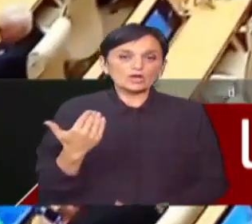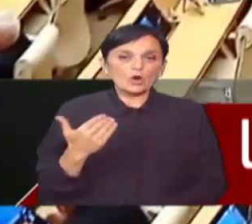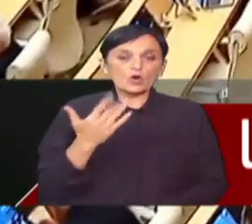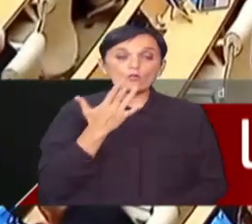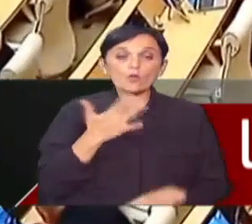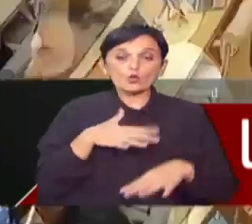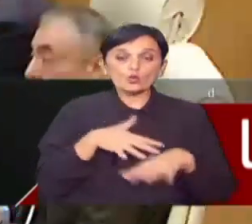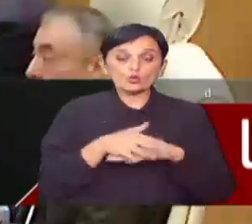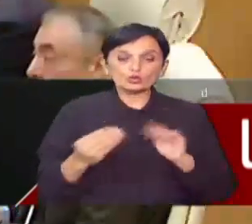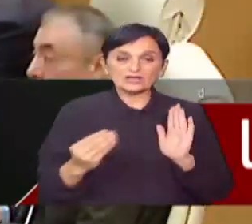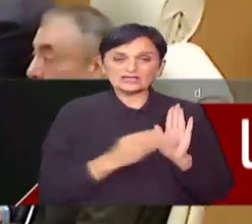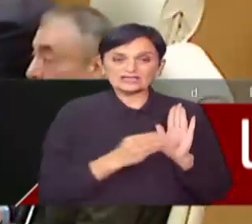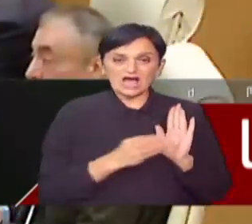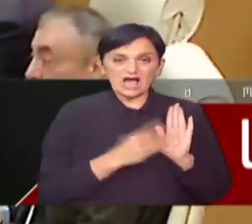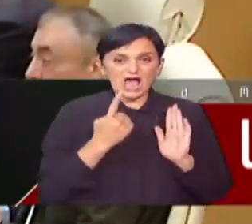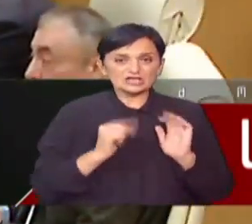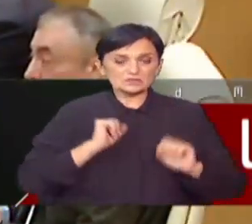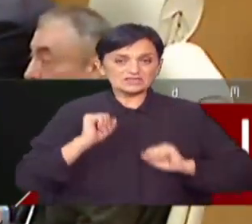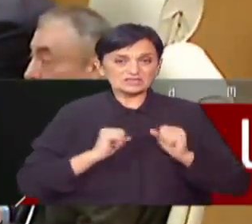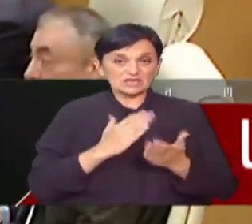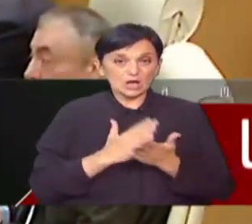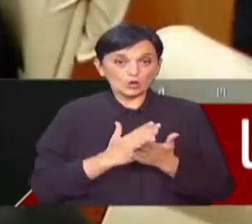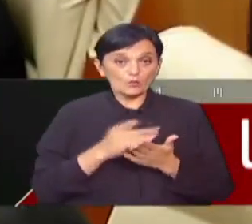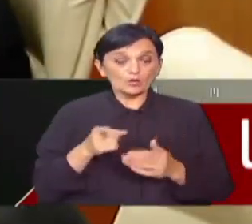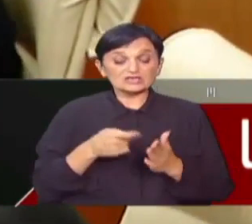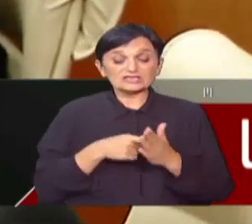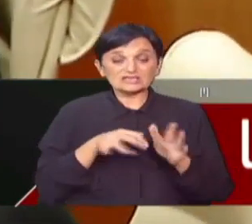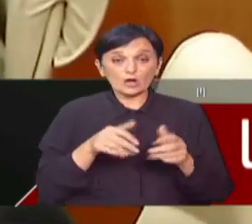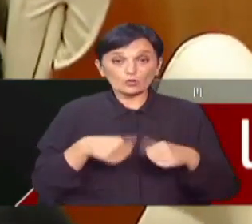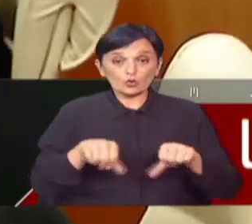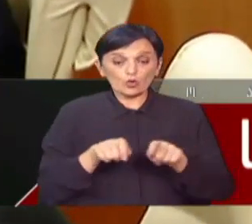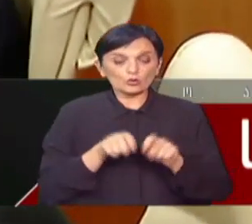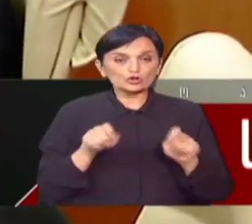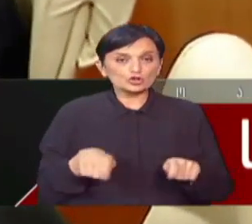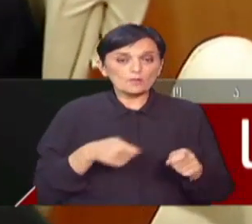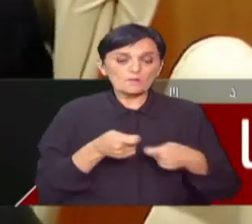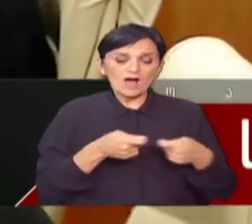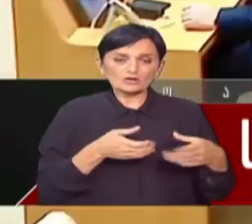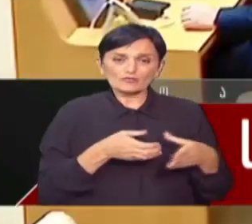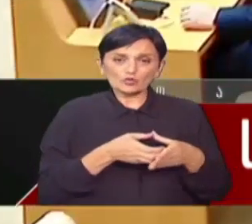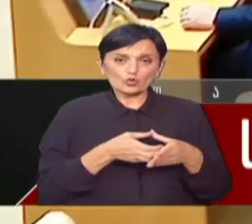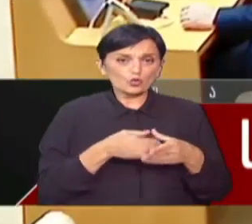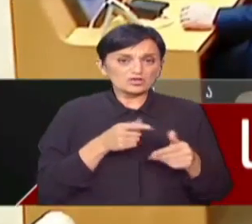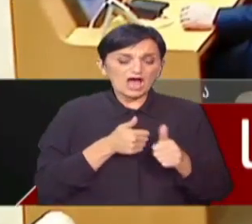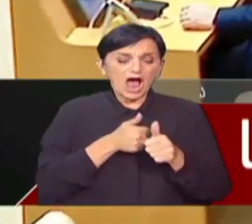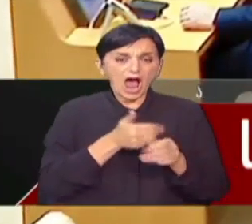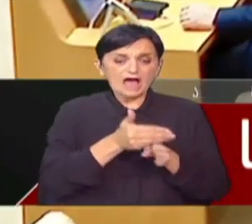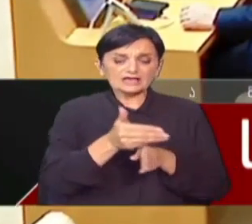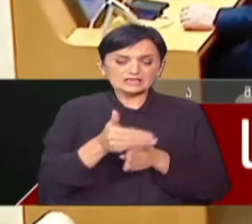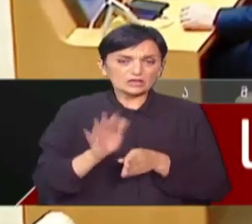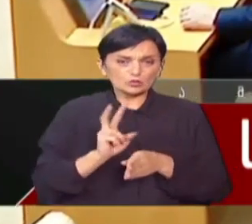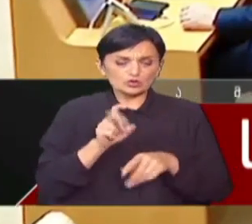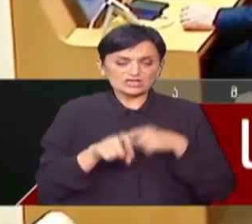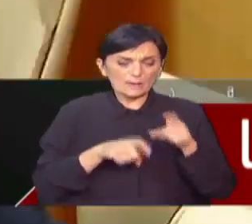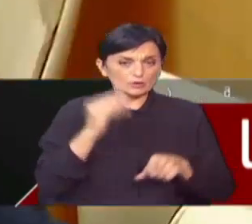პოლიტიკური ქულების დაწერის კიდევ ერთი მცდელობაა. Ამასთან საგამოძიებო კომისიის შექმნას მართველი გუნდი არა თანმიმდევრულ ნაბიჯად